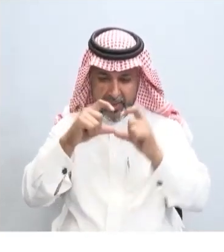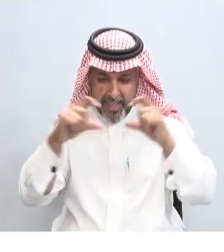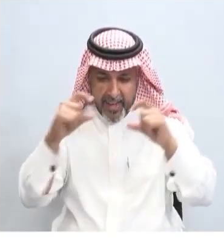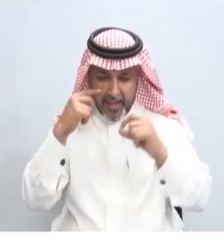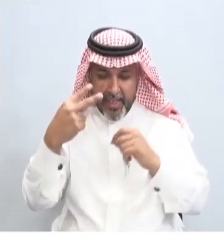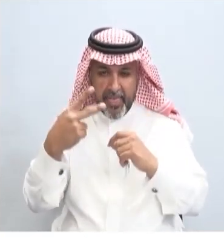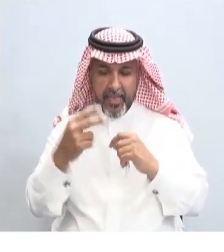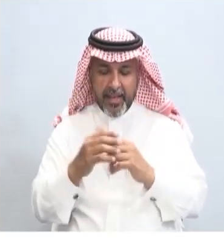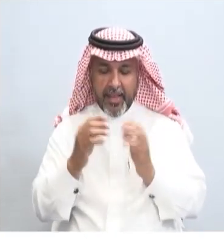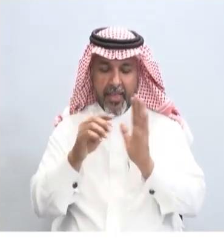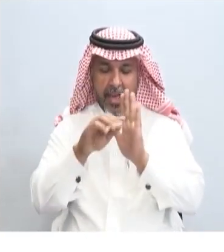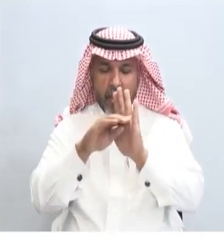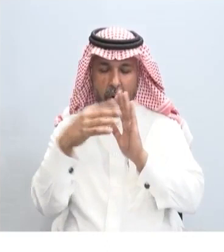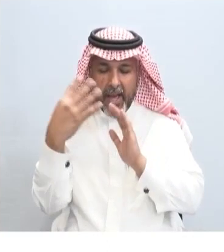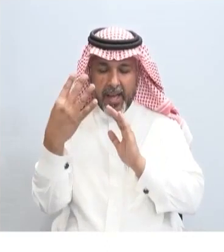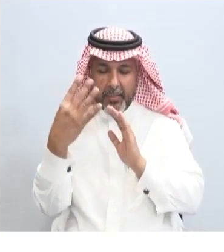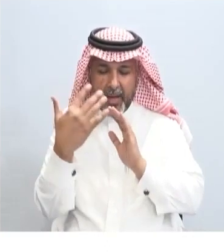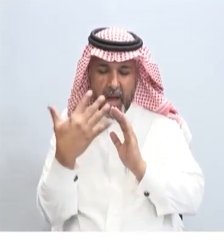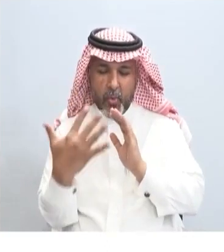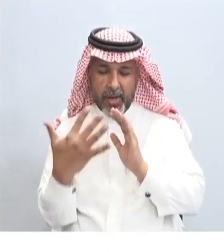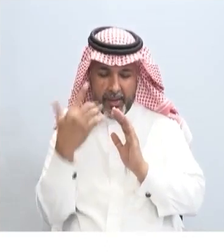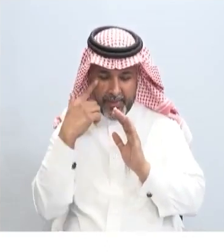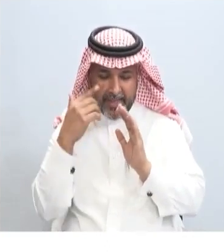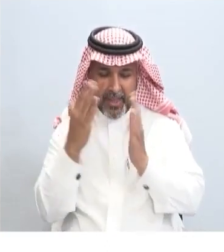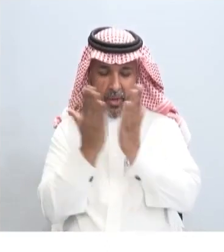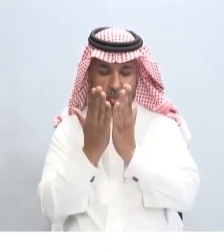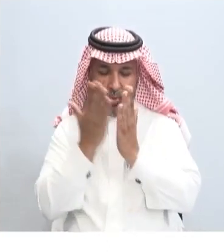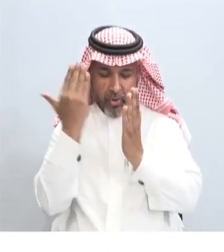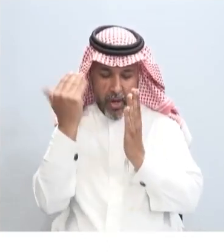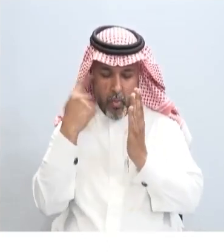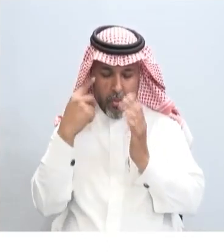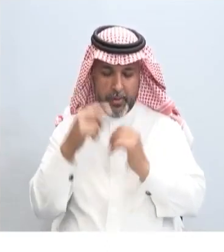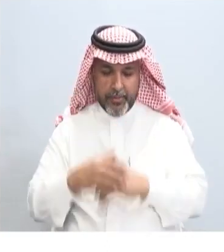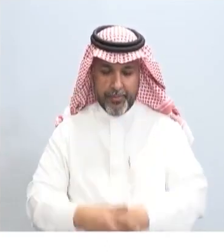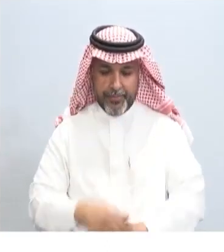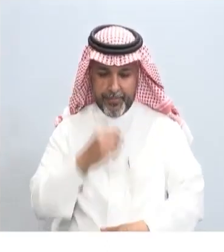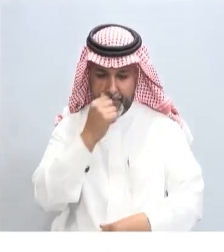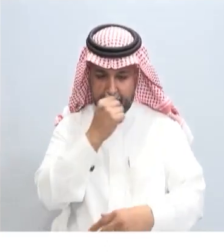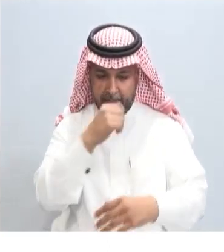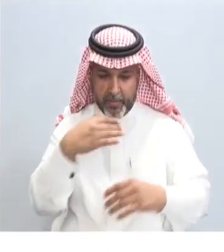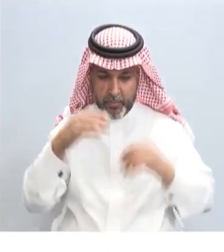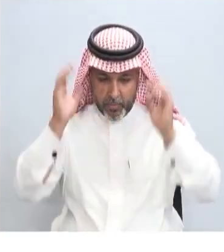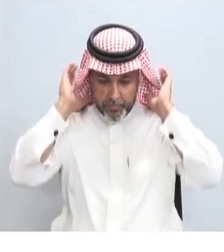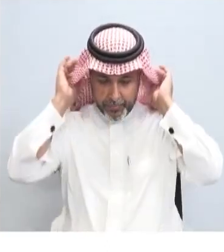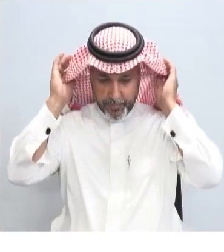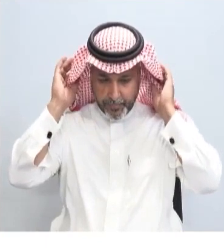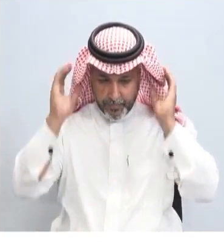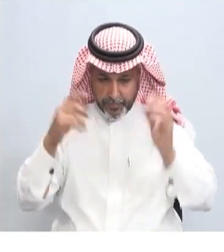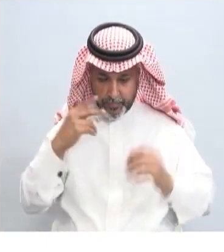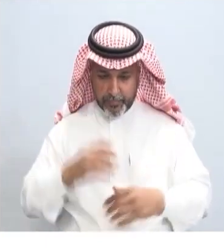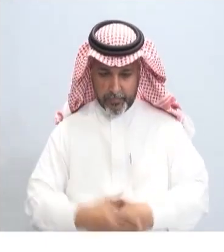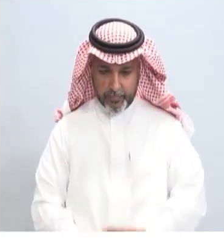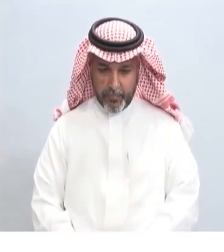الدرسين الرابع والخامس من هذه الوحده وسنتطرق الى اربع انواع